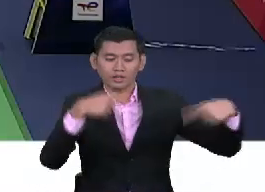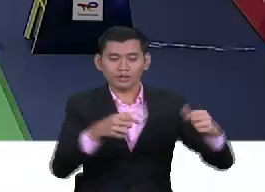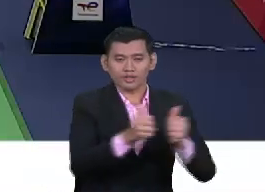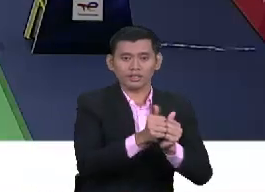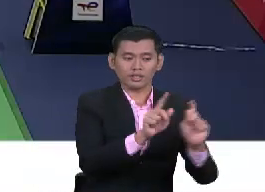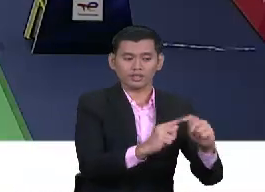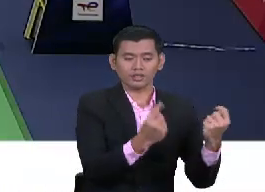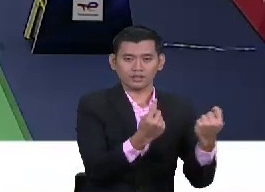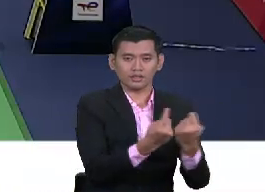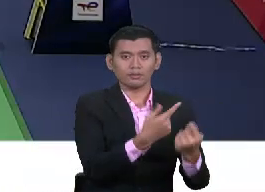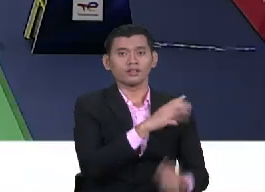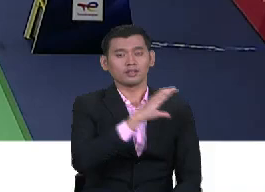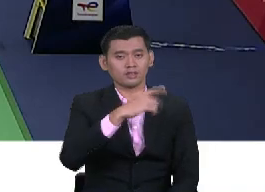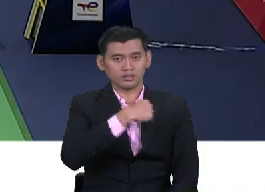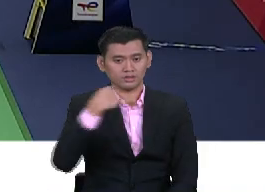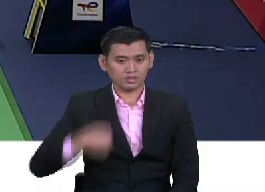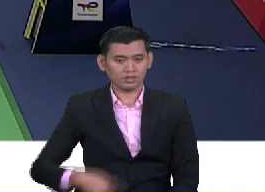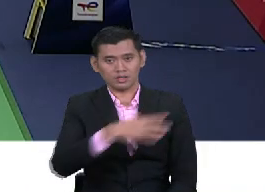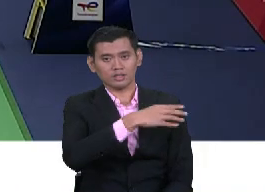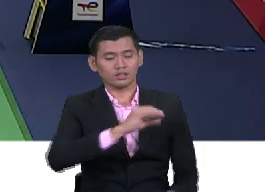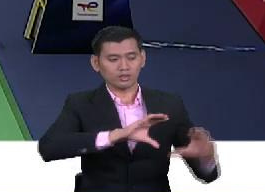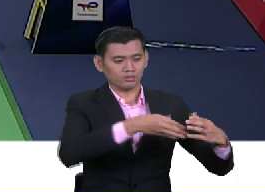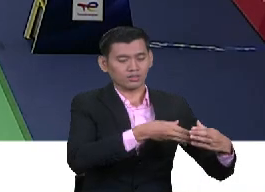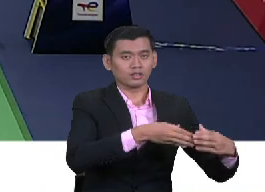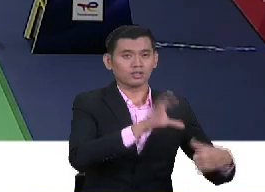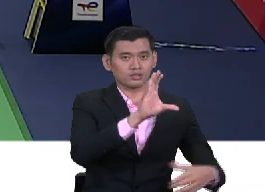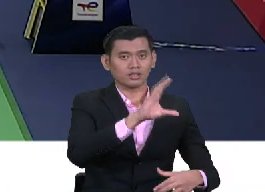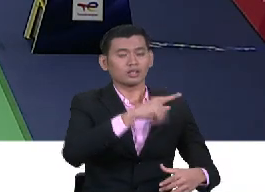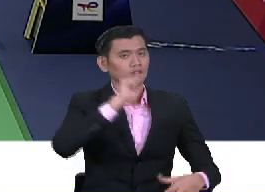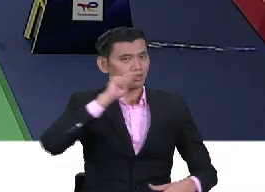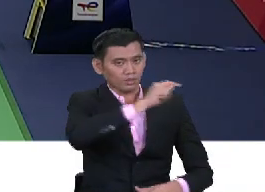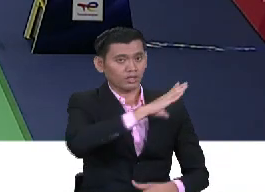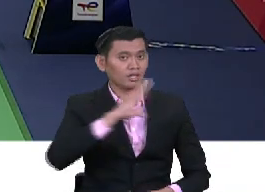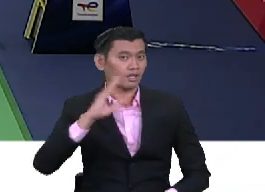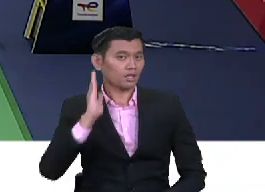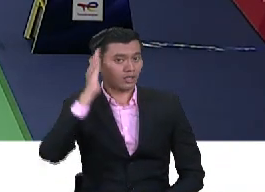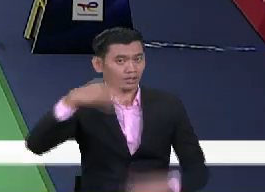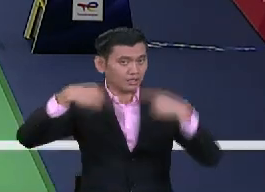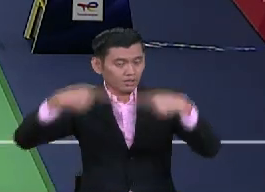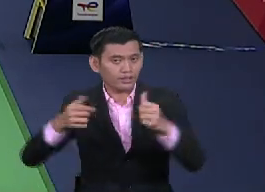ulangan final tahun lepas, sementara juara kumpulan C Taiwan akan menentang Jepun.